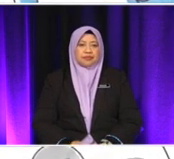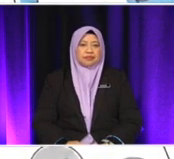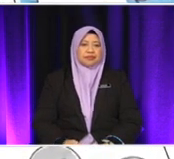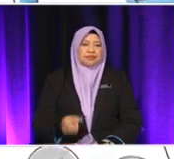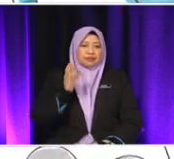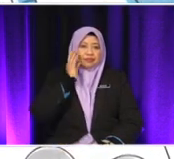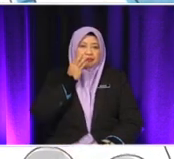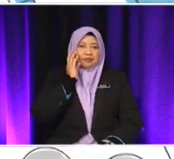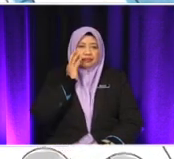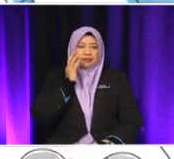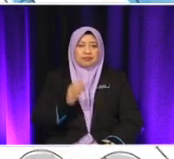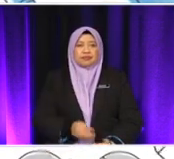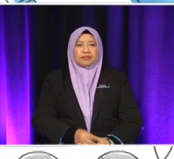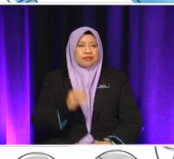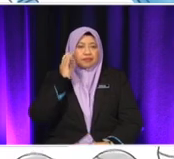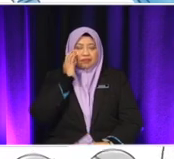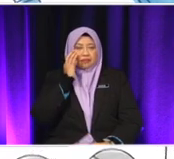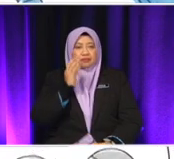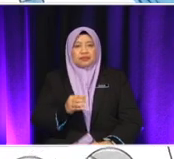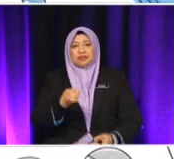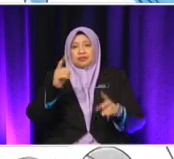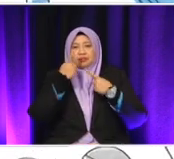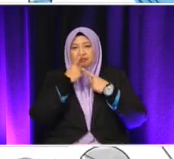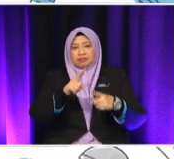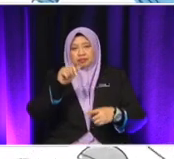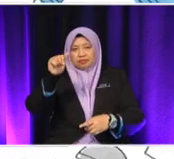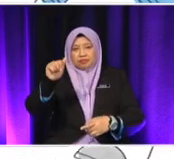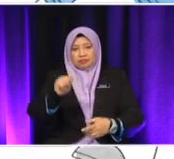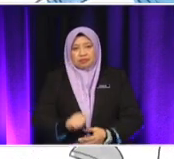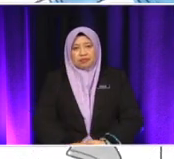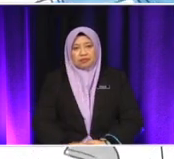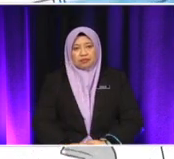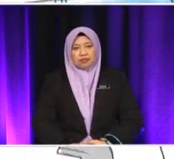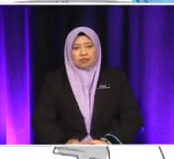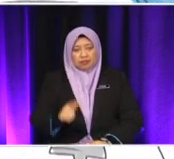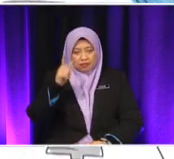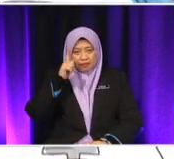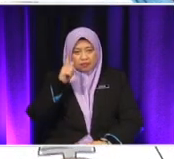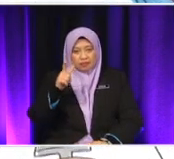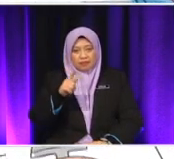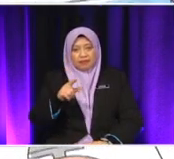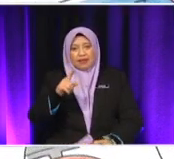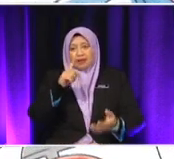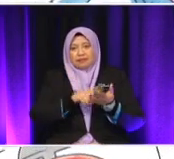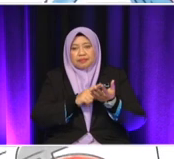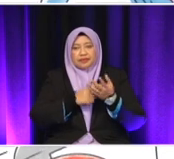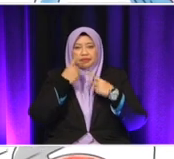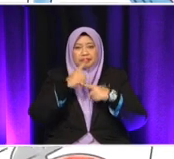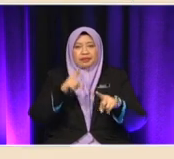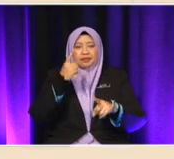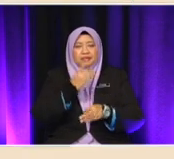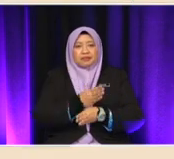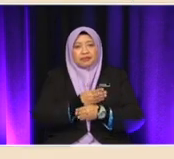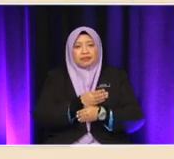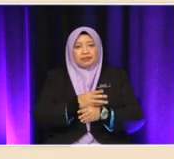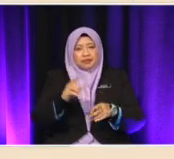jawabannya e peningkatan teknologi Oke peningkatan teknologi kita lihat Apakah jawaban yang benar Oke